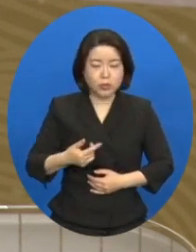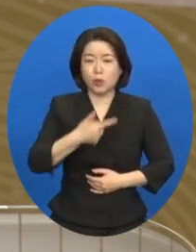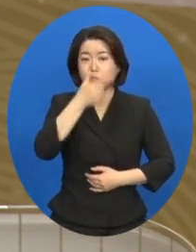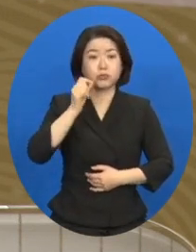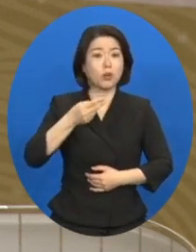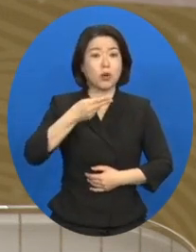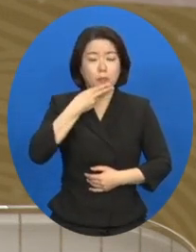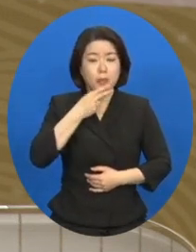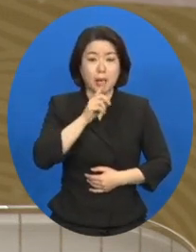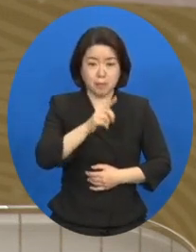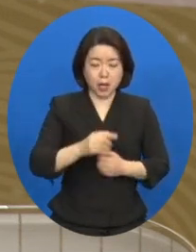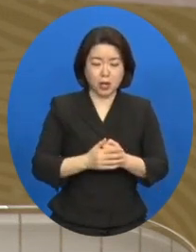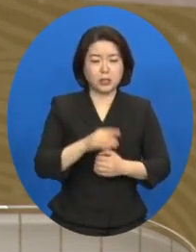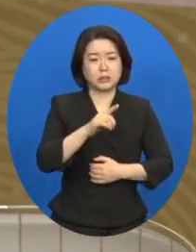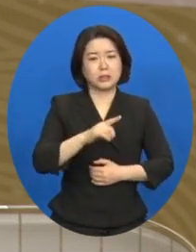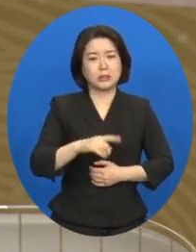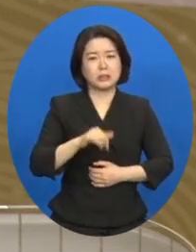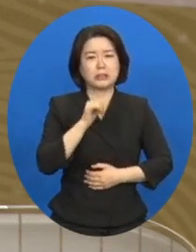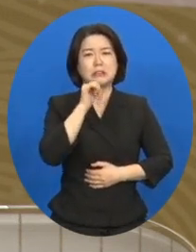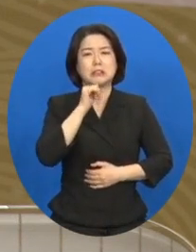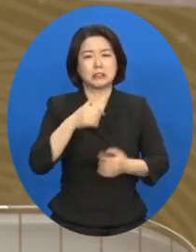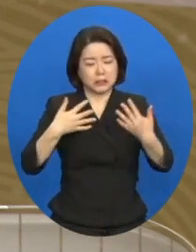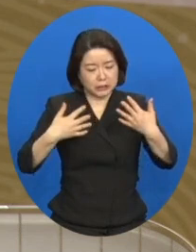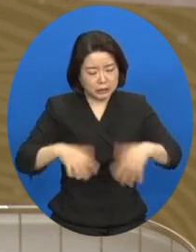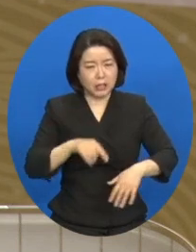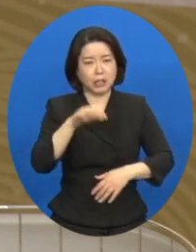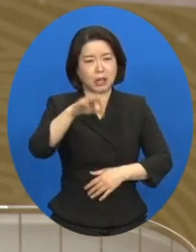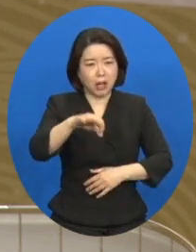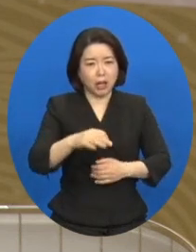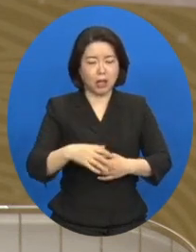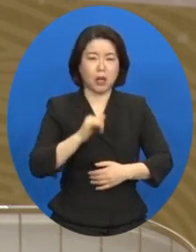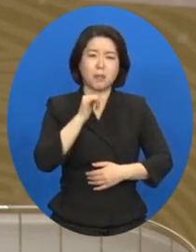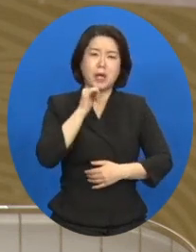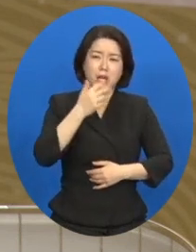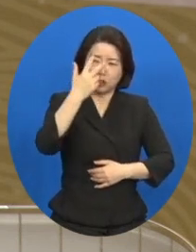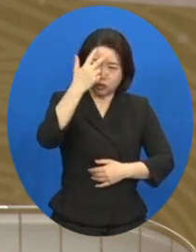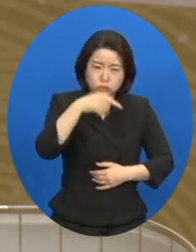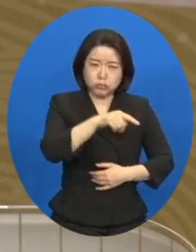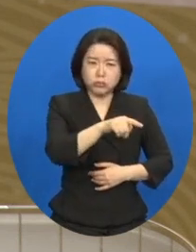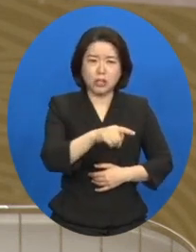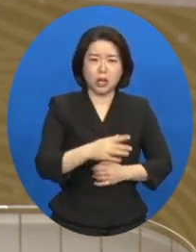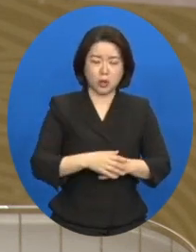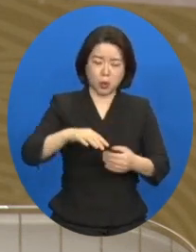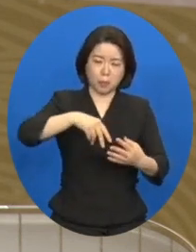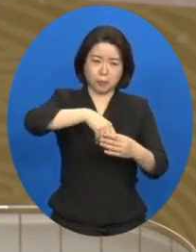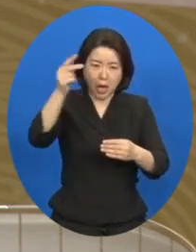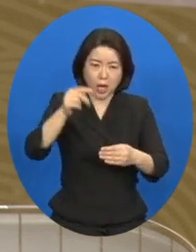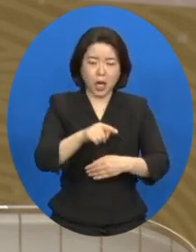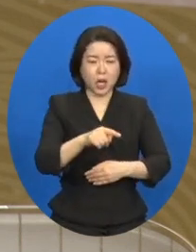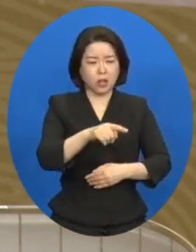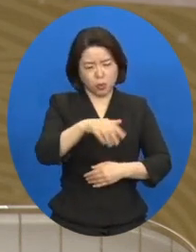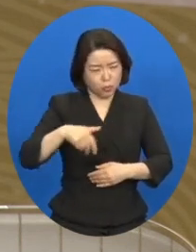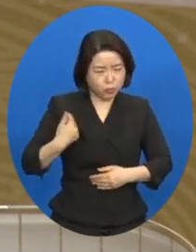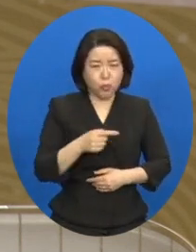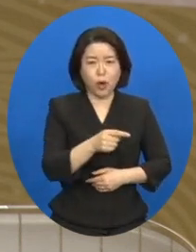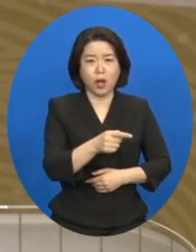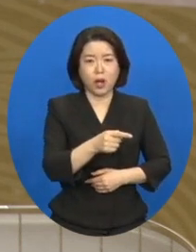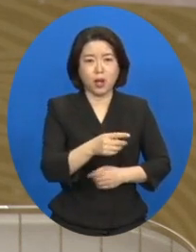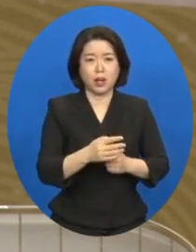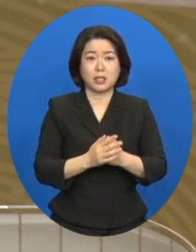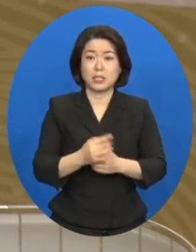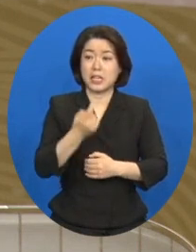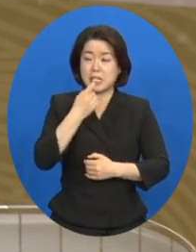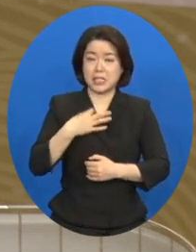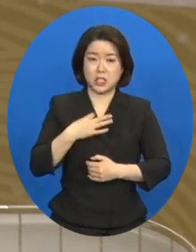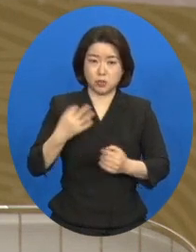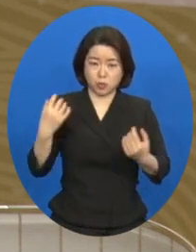하나 내 곤고한 것과 가련한 것과 가난한 것과 눈먼 것과 벌거벗은 것을 알지 못하도다. 흰옷을